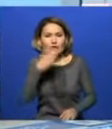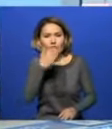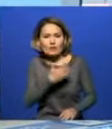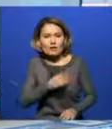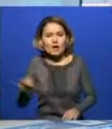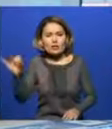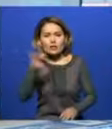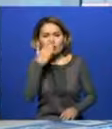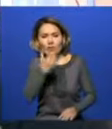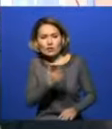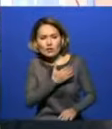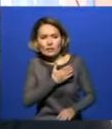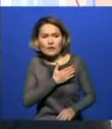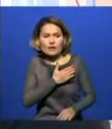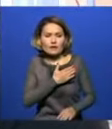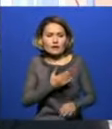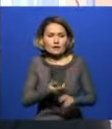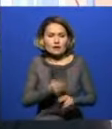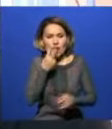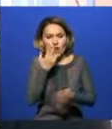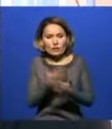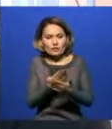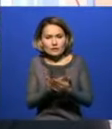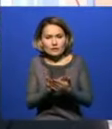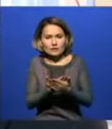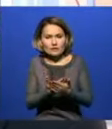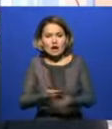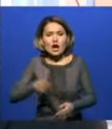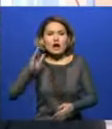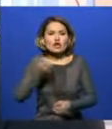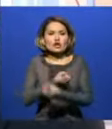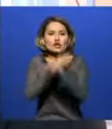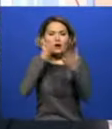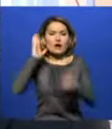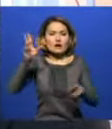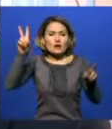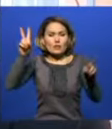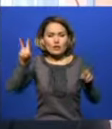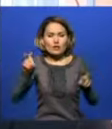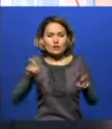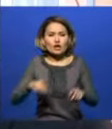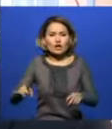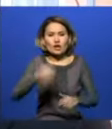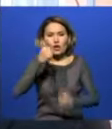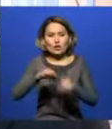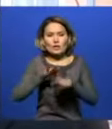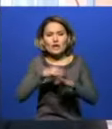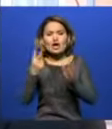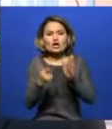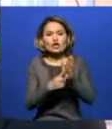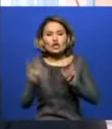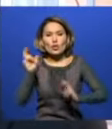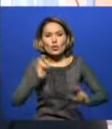екендігін дәлдеп көрсетіп отыр. Биылғы жаңағы жарқын болашақтың ерекшелігінің біреуі ол 7 университет